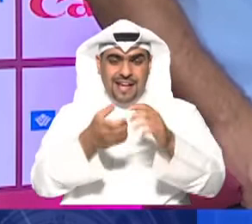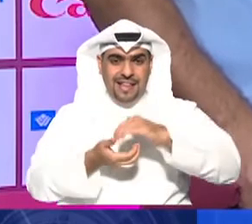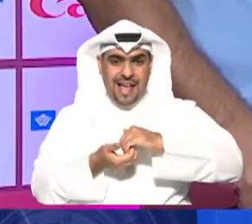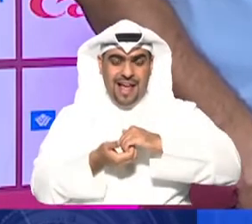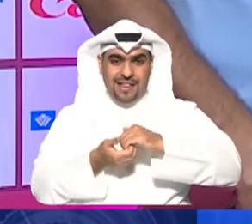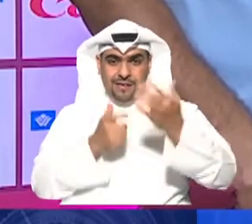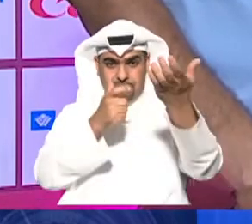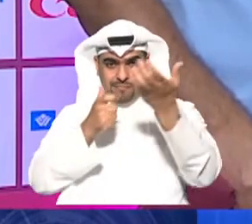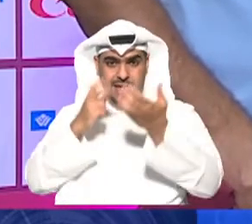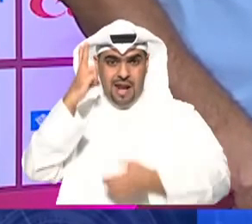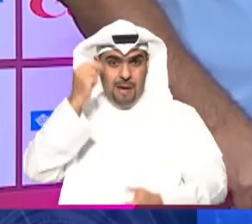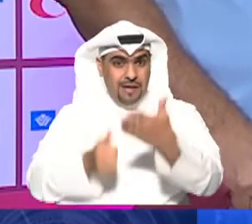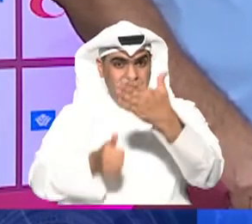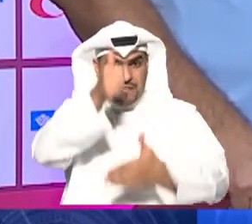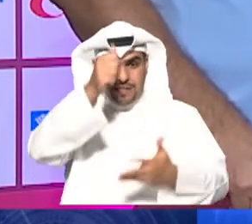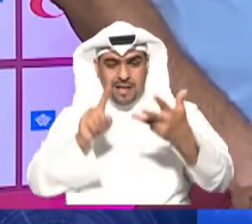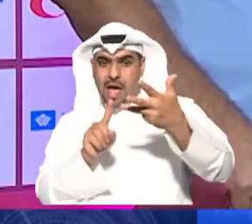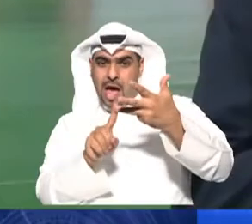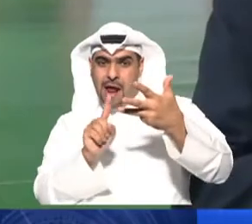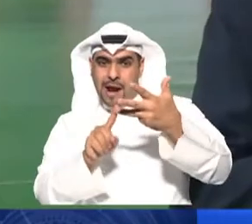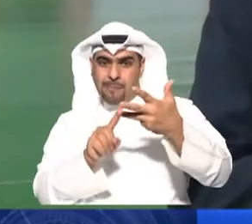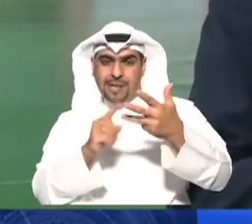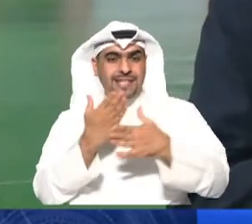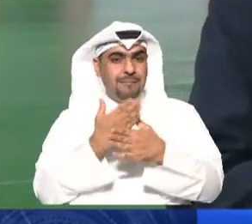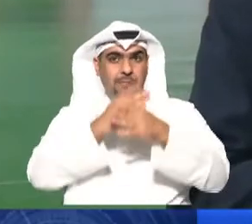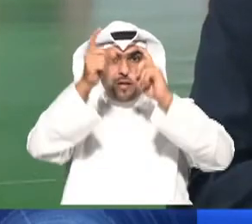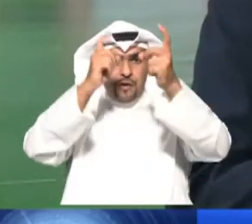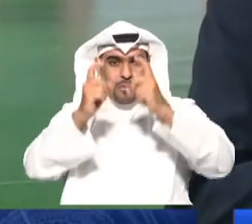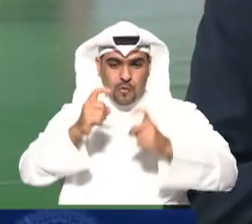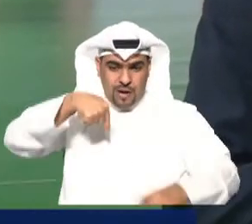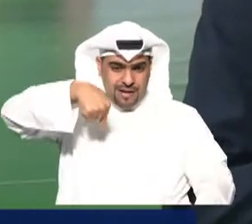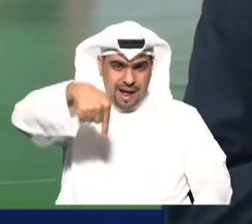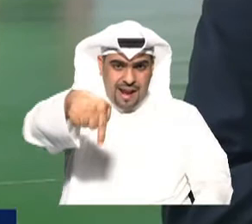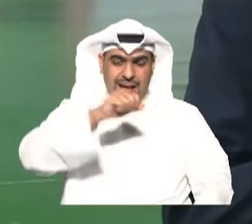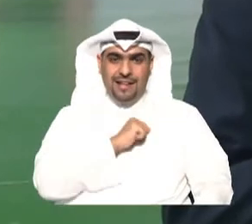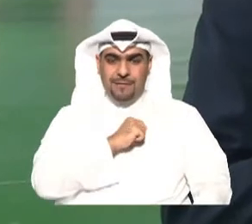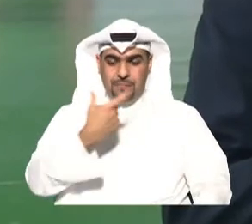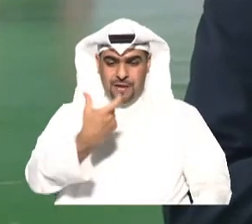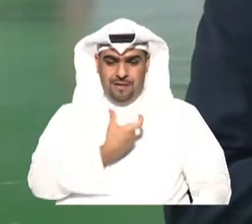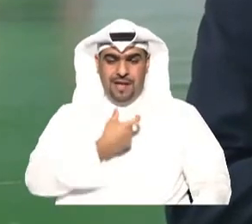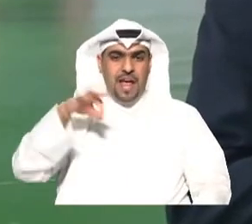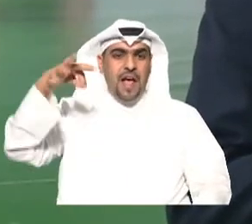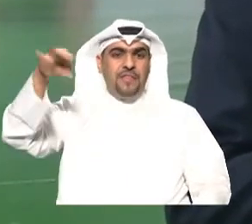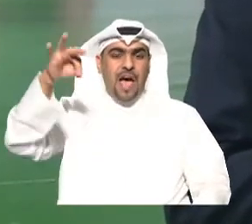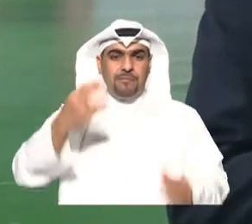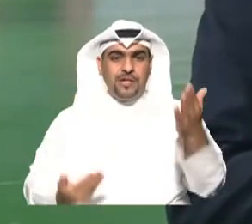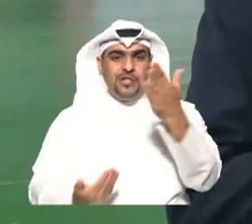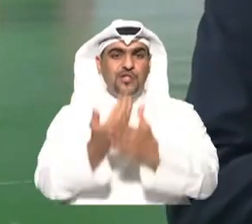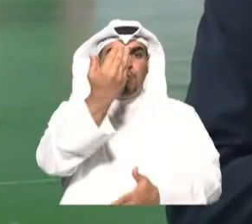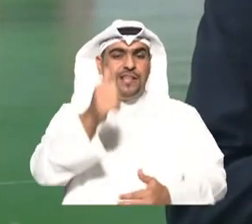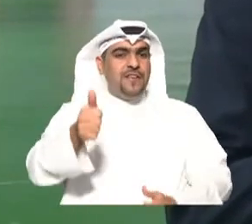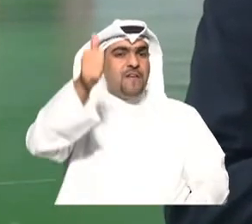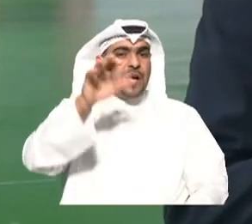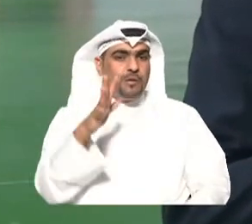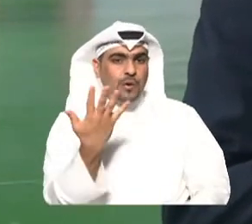رابعة في المنافسات القادمة. ذهبية جديدة للكويت وتحطيم للرقم العالمي في